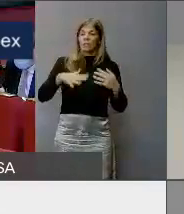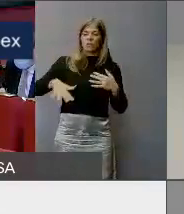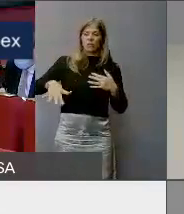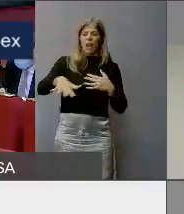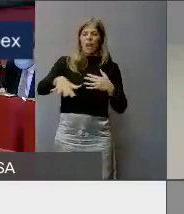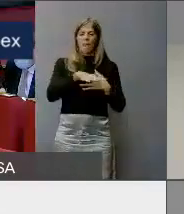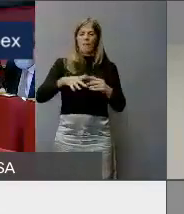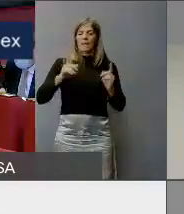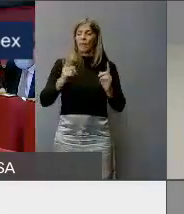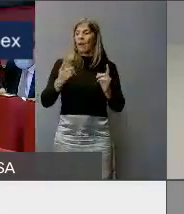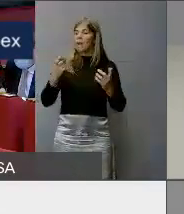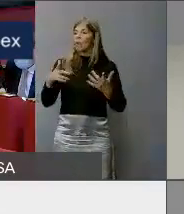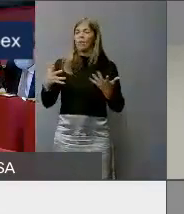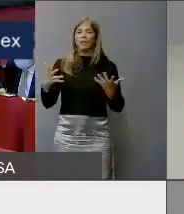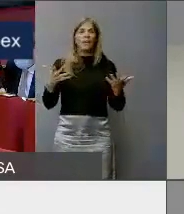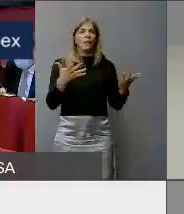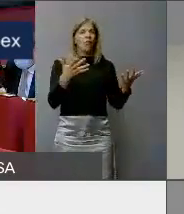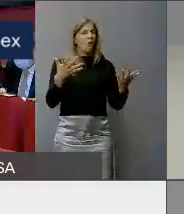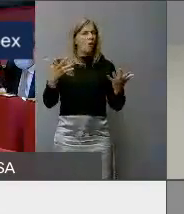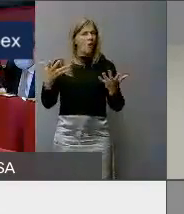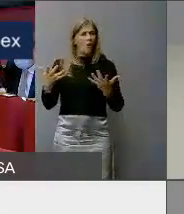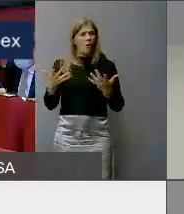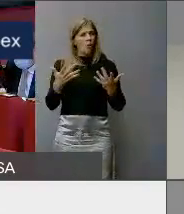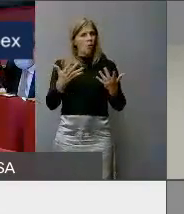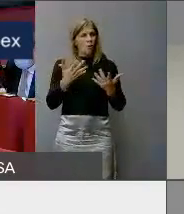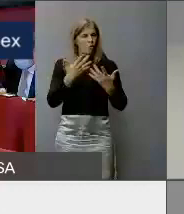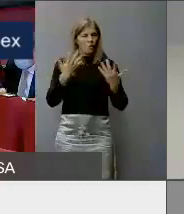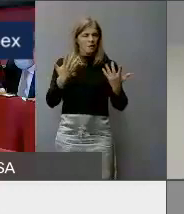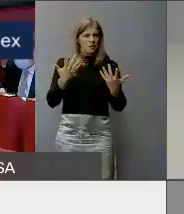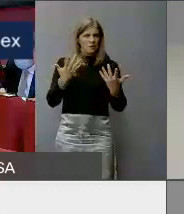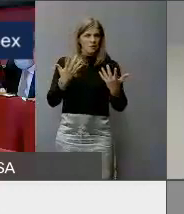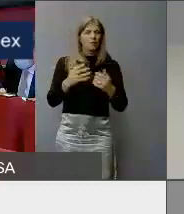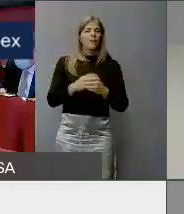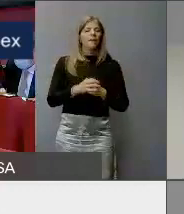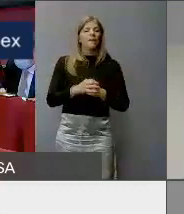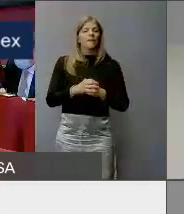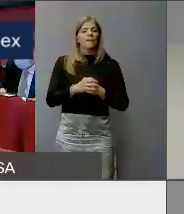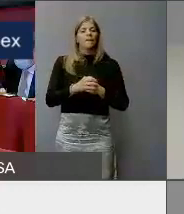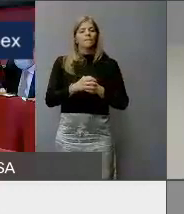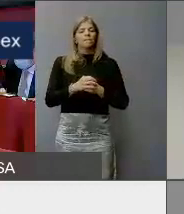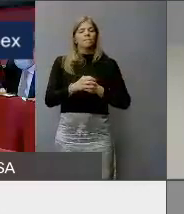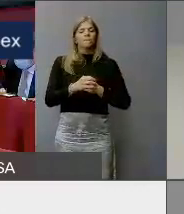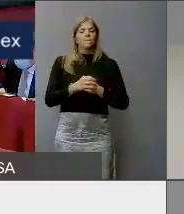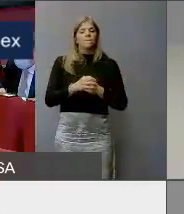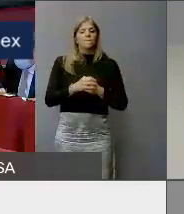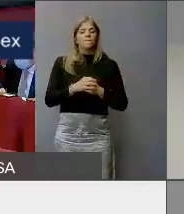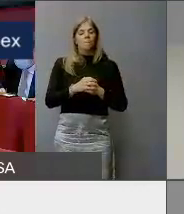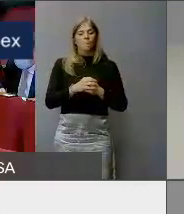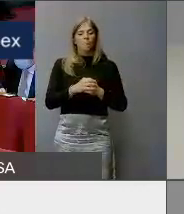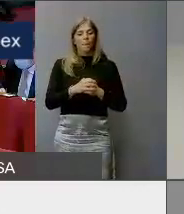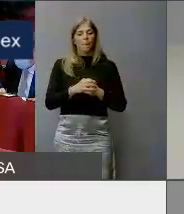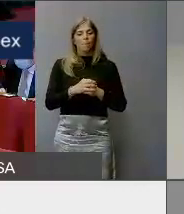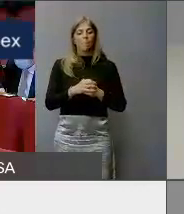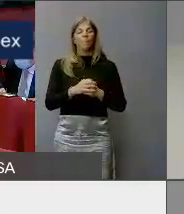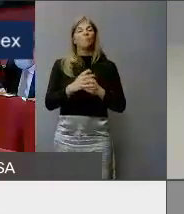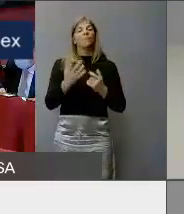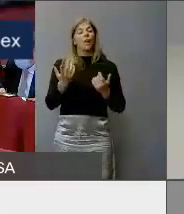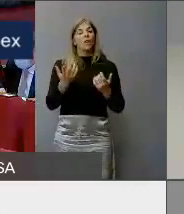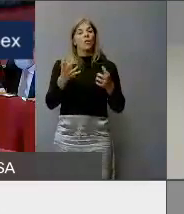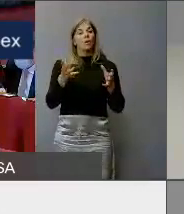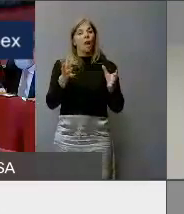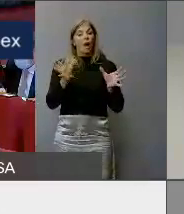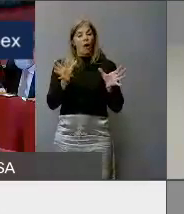quale si svolge tutto questo diventa molto molto difficile allora tenuto conto che la comunità infatti